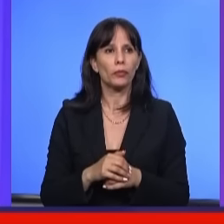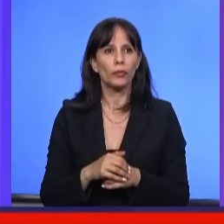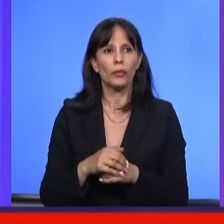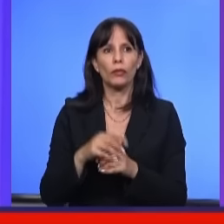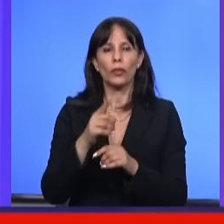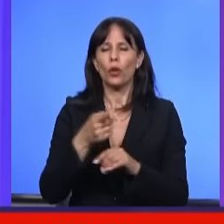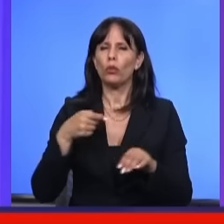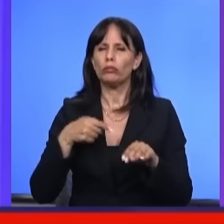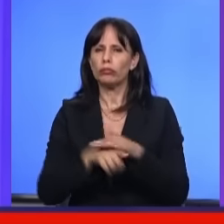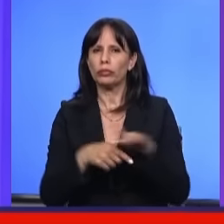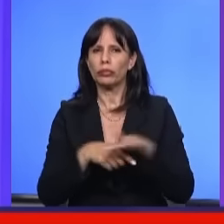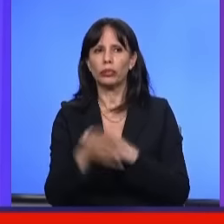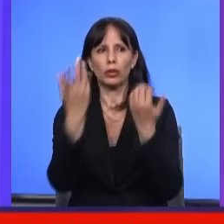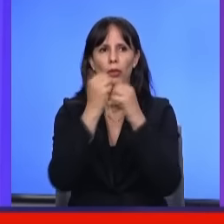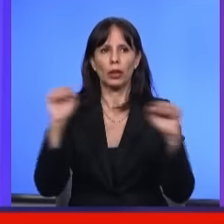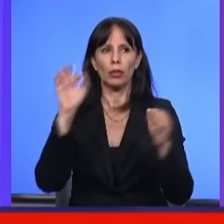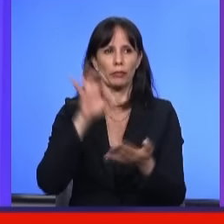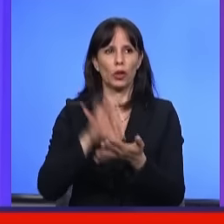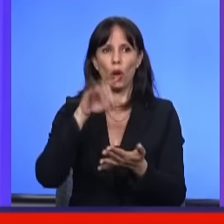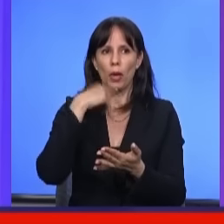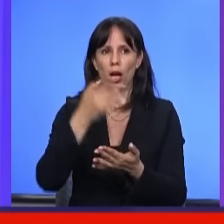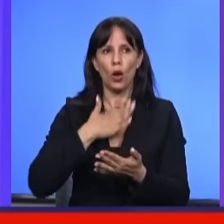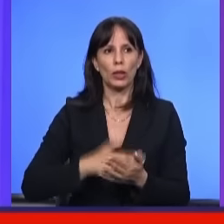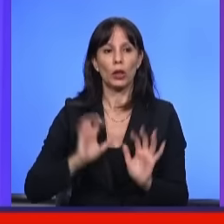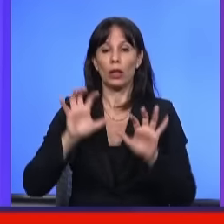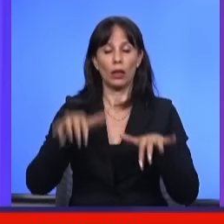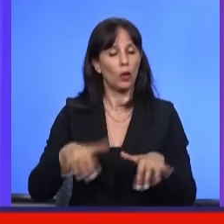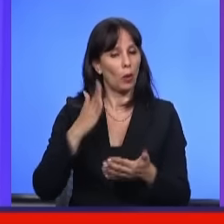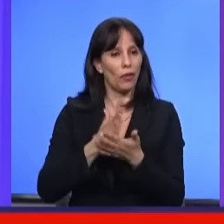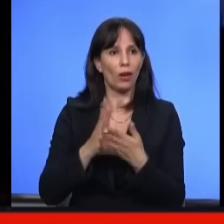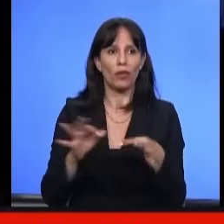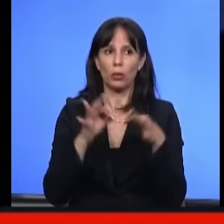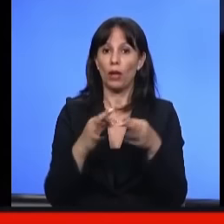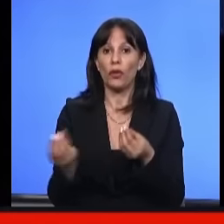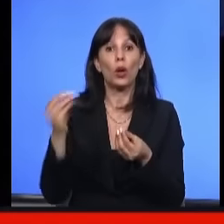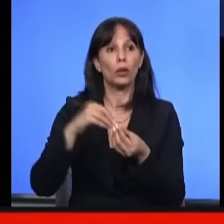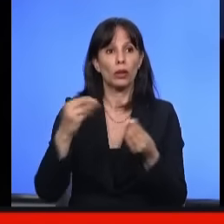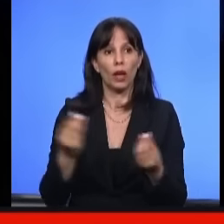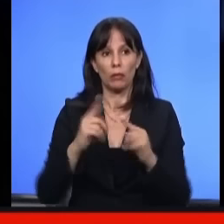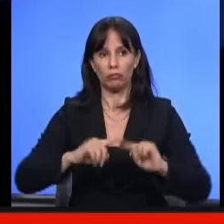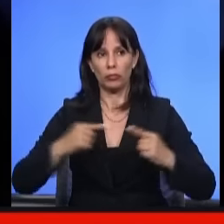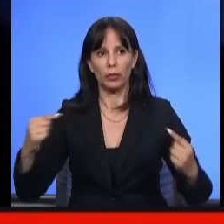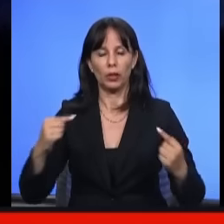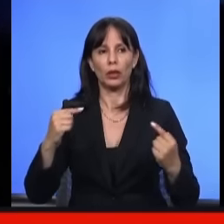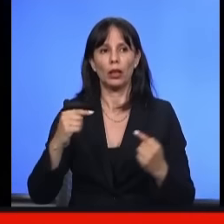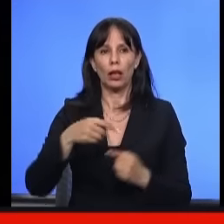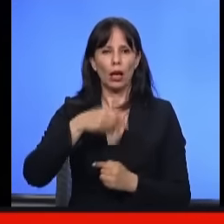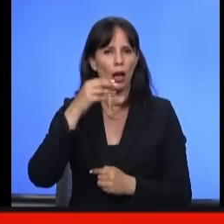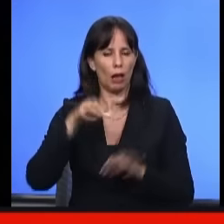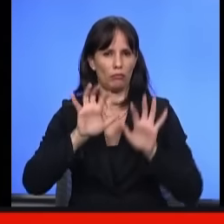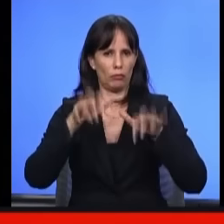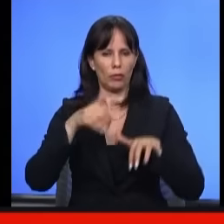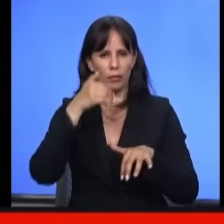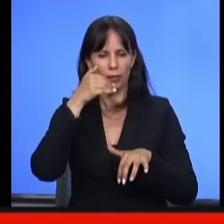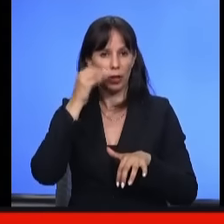democracy. He said he wants to be a dictator on day one, and so much more. ביידן אולי לא הגיע לרמות הקומיות של